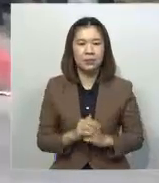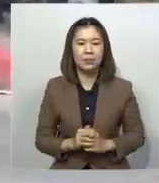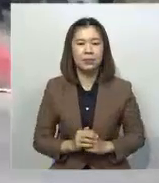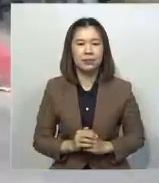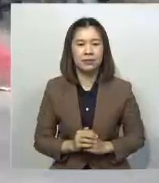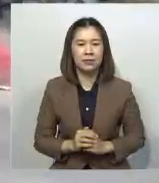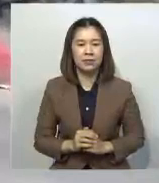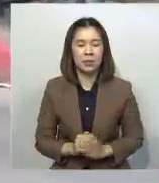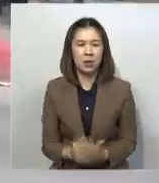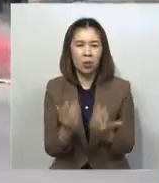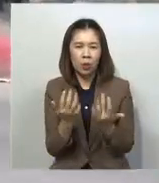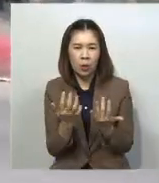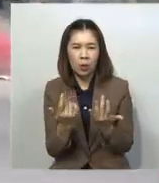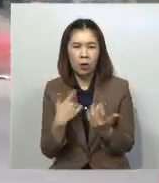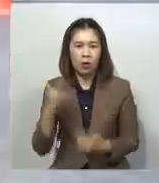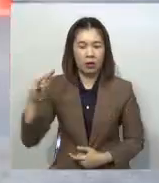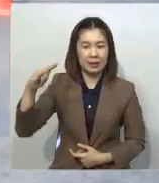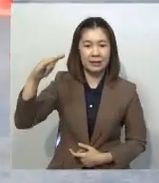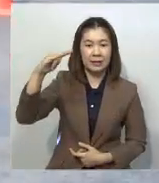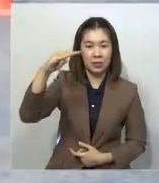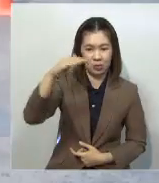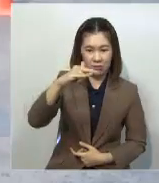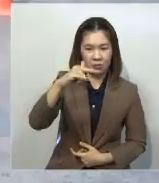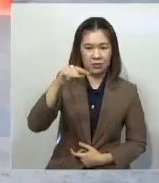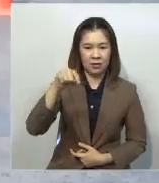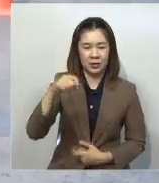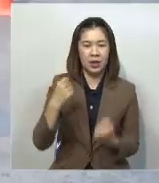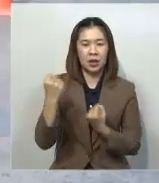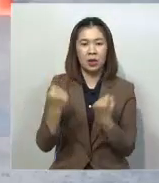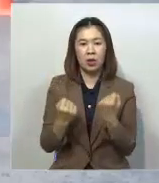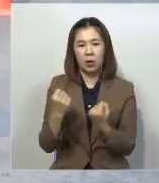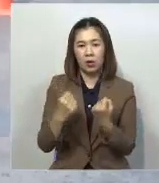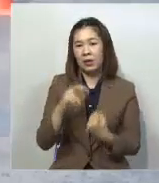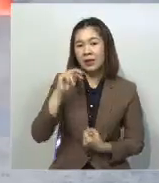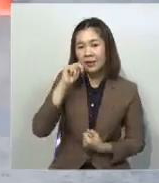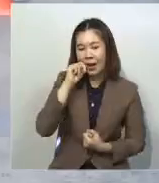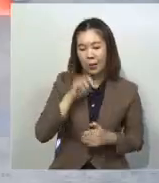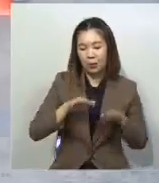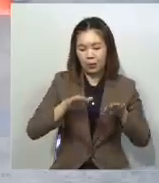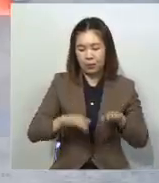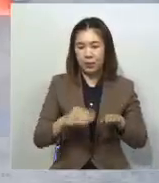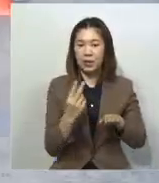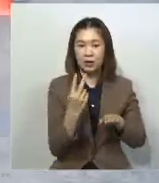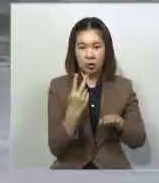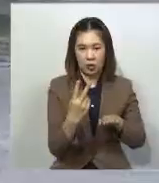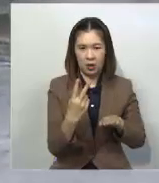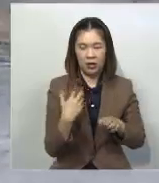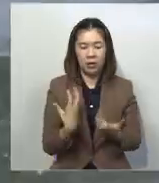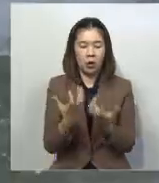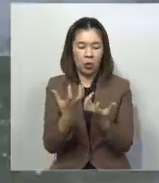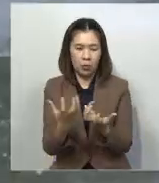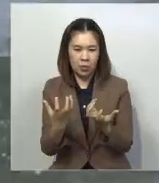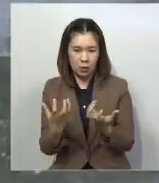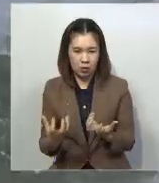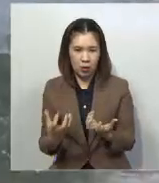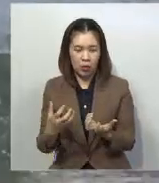ะรอในการขึ้นบินของโดรนโดยมีการนำรถน้ำเนี่ยเตรียมความพร้อมเอาไว้2คันด้วยการรวมถึงอุปกรณ์จากฝ่